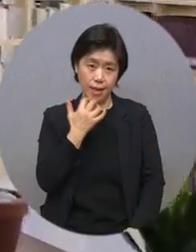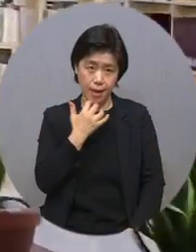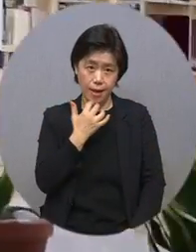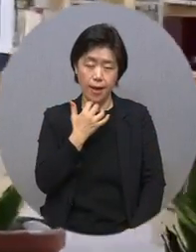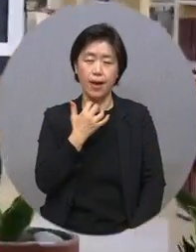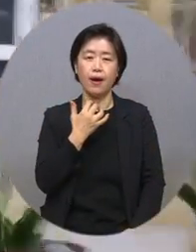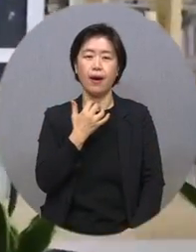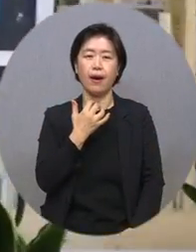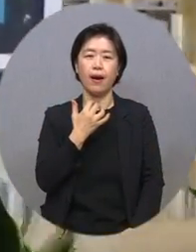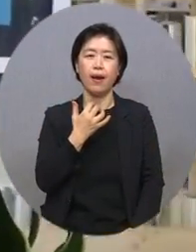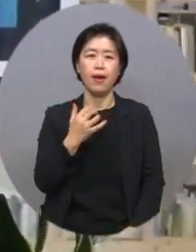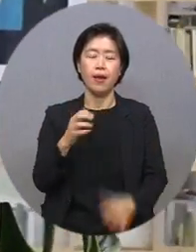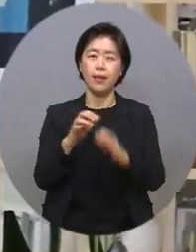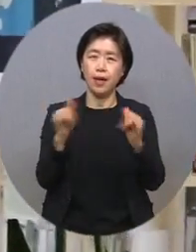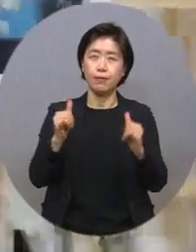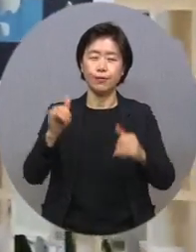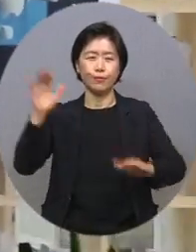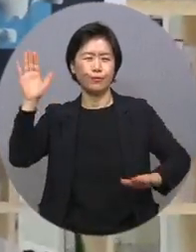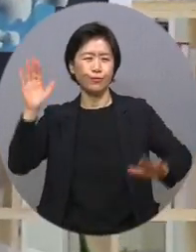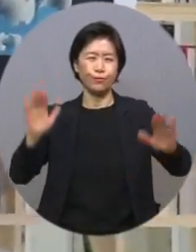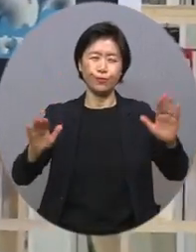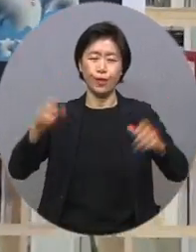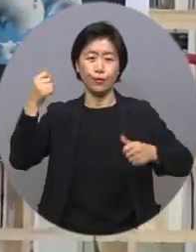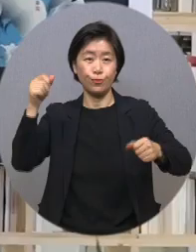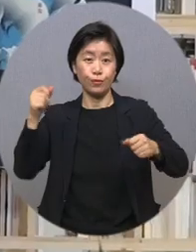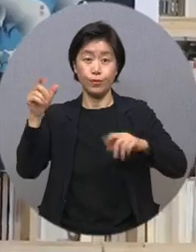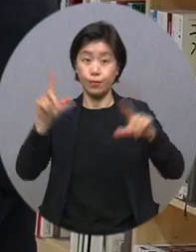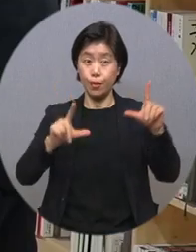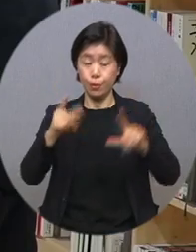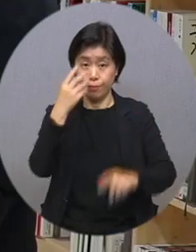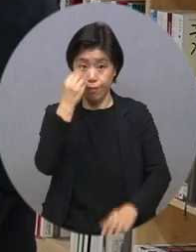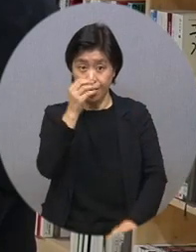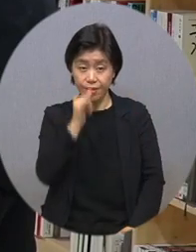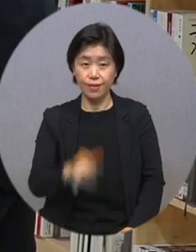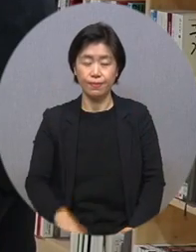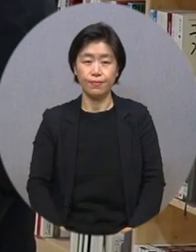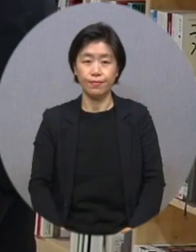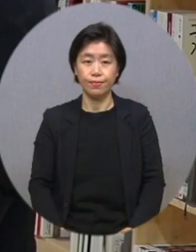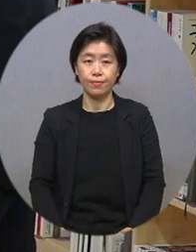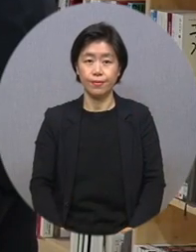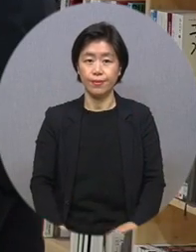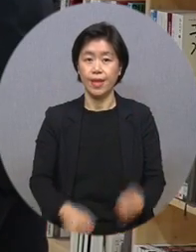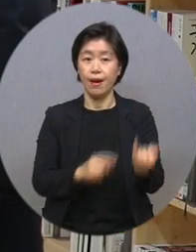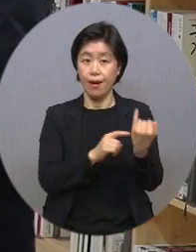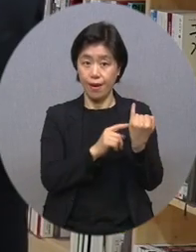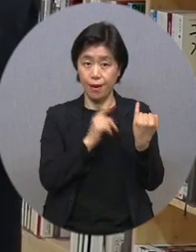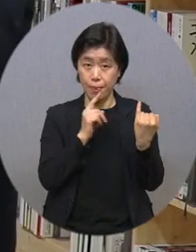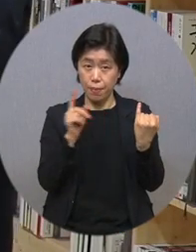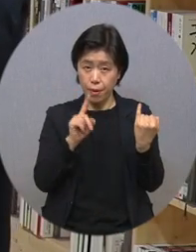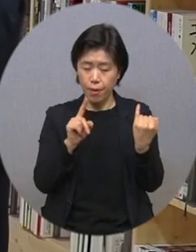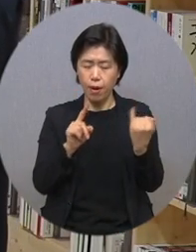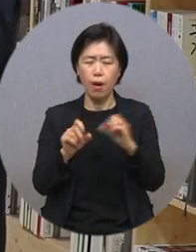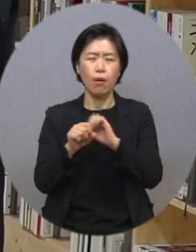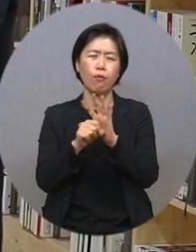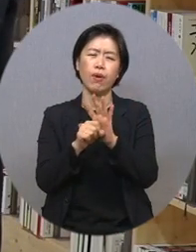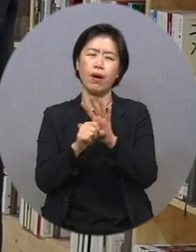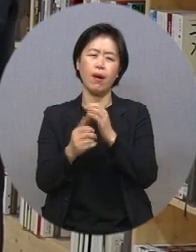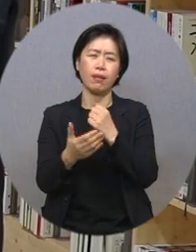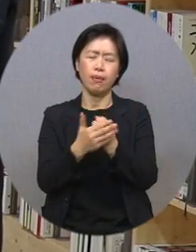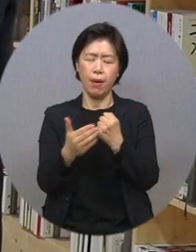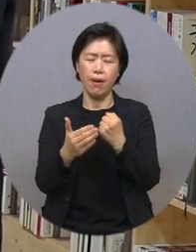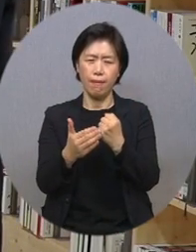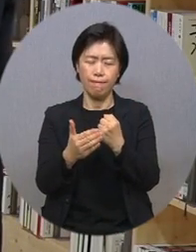한 커다란 그림이 눈길을 사로잡습니다. 작가는 코로나19로 인해 고통을 받다 세상을